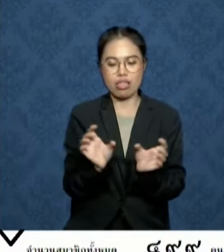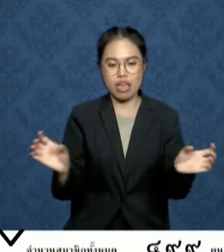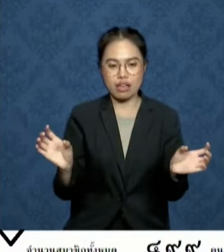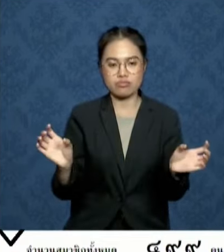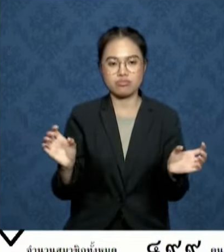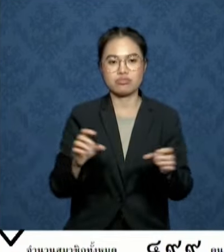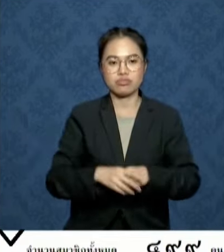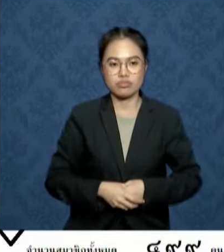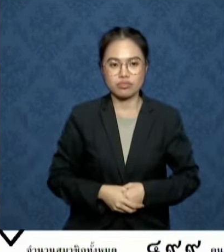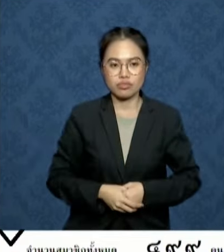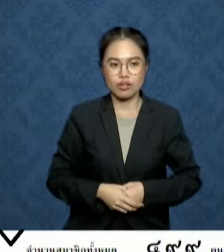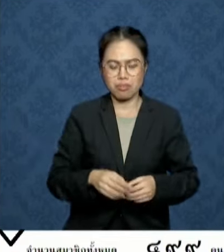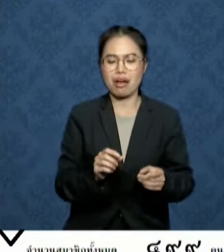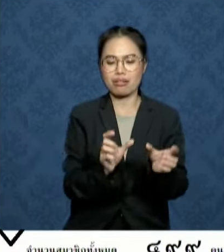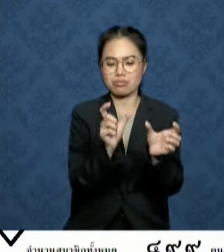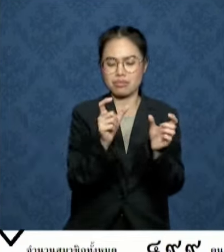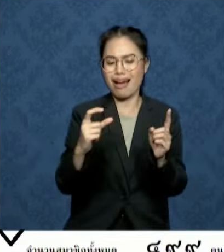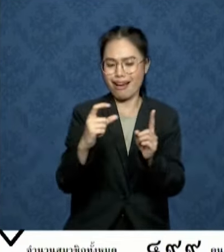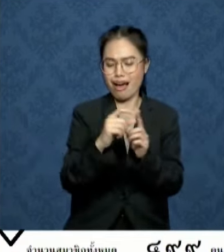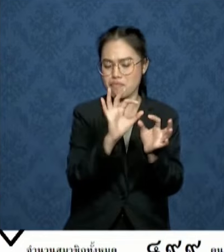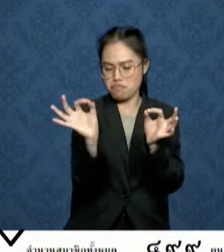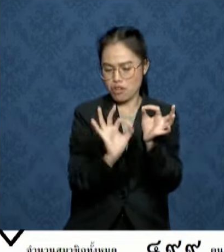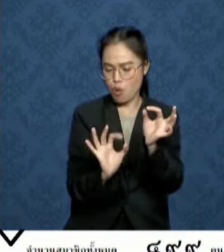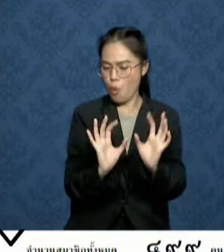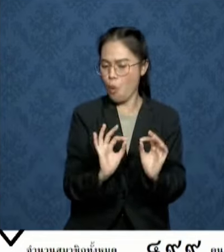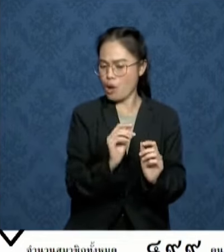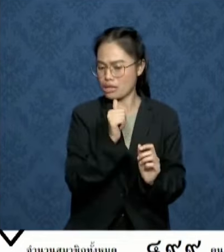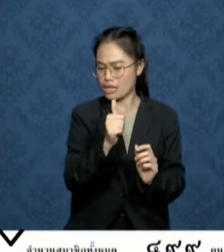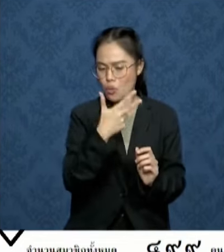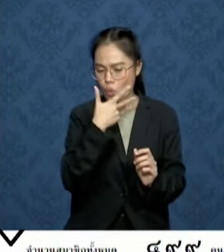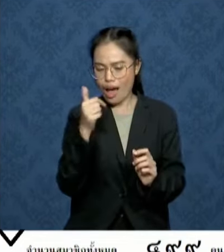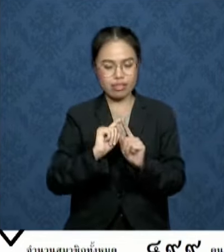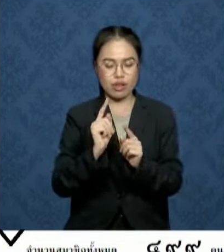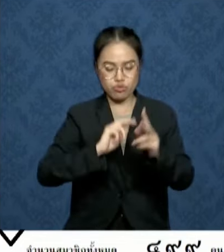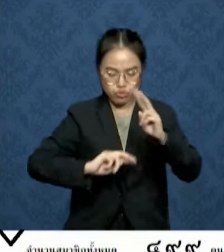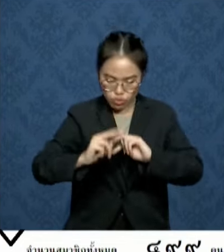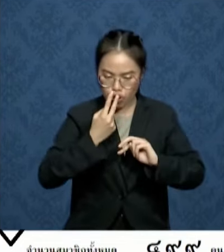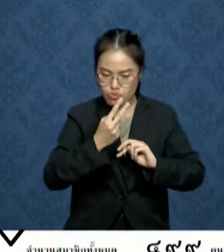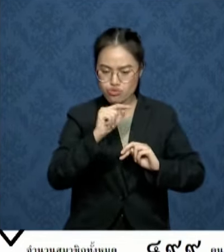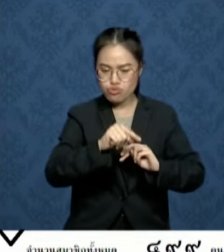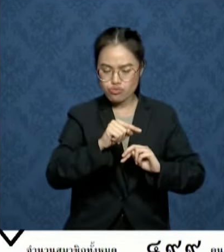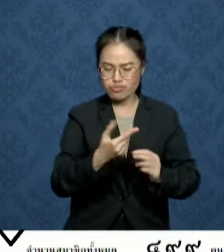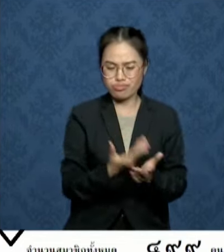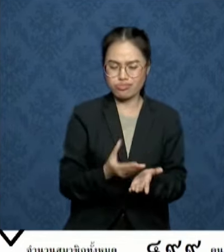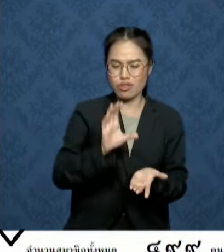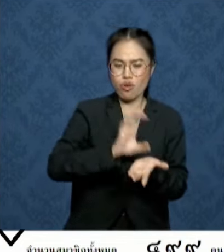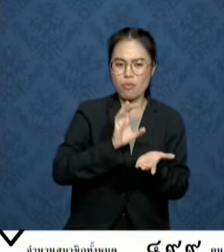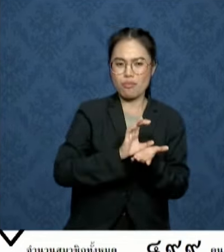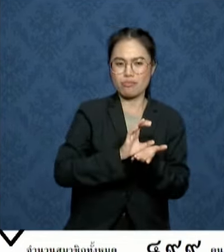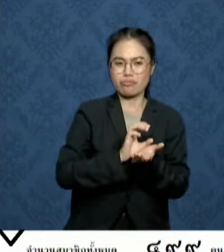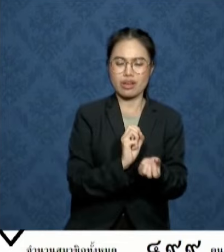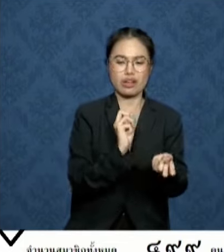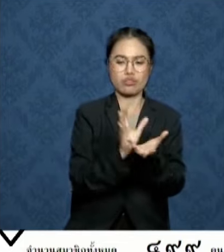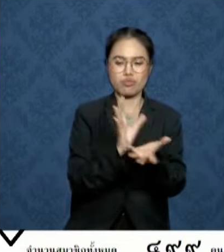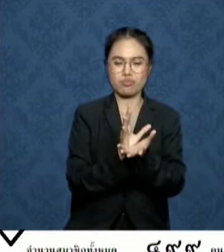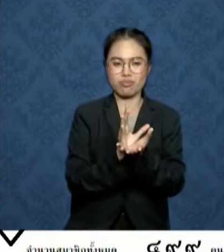การแ่งขัดเลยครัมันฟังดสวยรู้แต่ขางในไม่ใช่ เอางบในอดีตมาเบียดบางงบลงทุนสร้างอนาคต